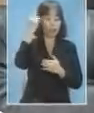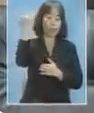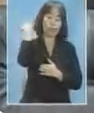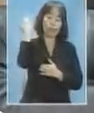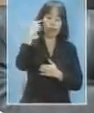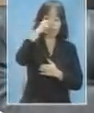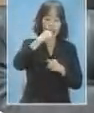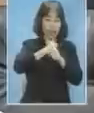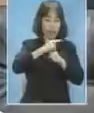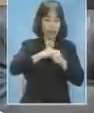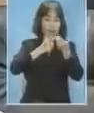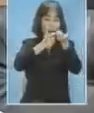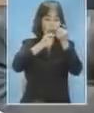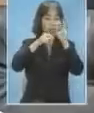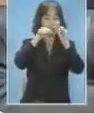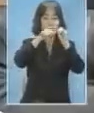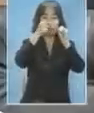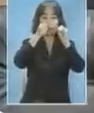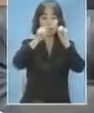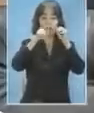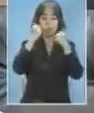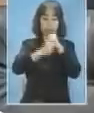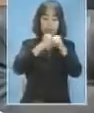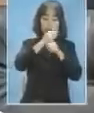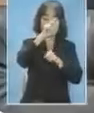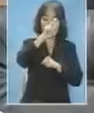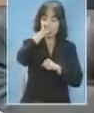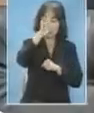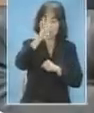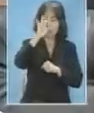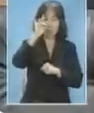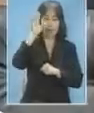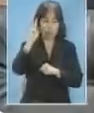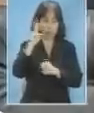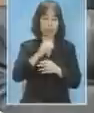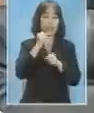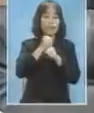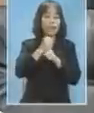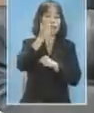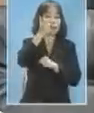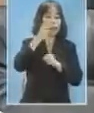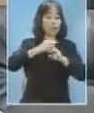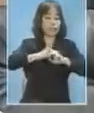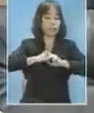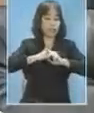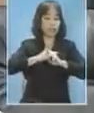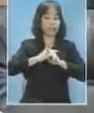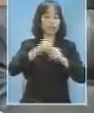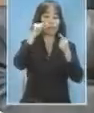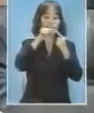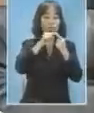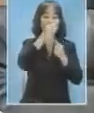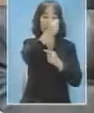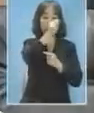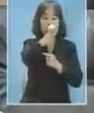ที่เรียกว่าปพ86คือผลิตในปี2486แต่ก็คือปืนรุ่น11มม.นั่นนะ